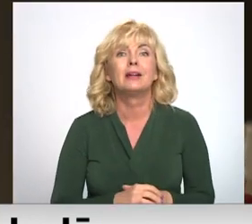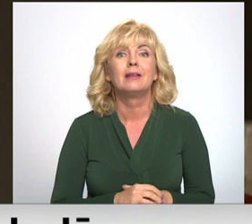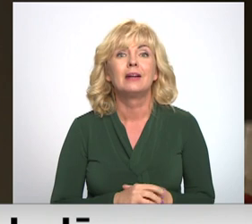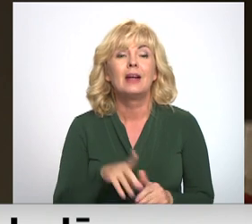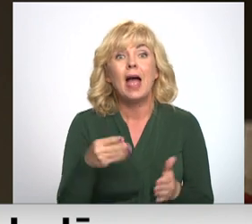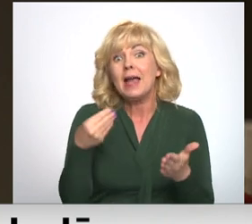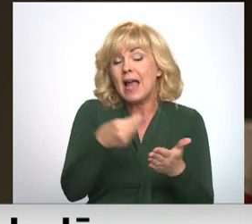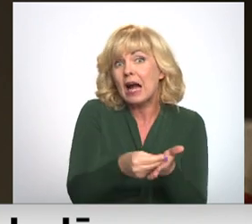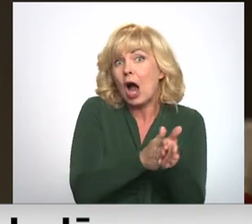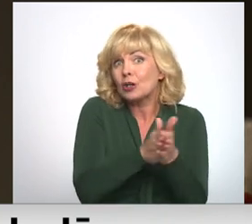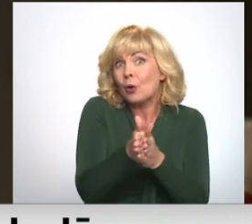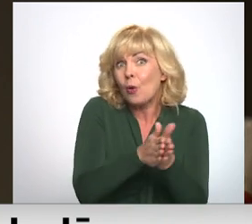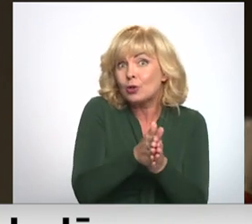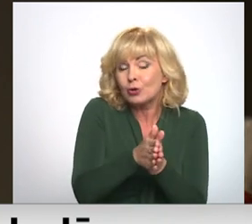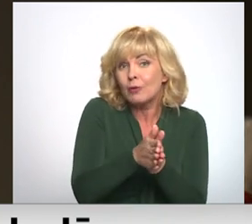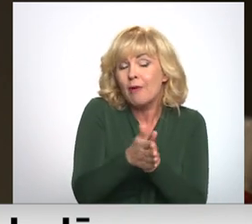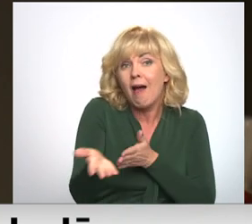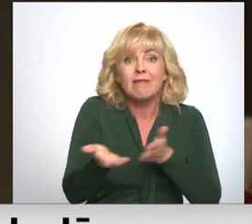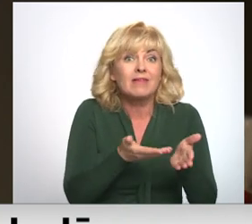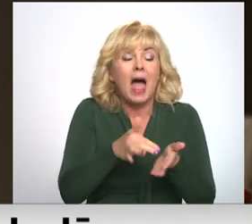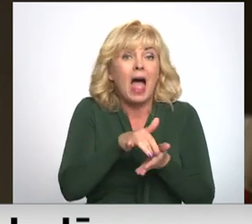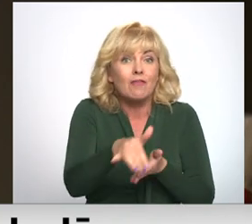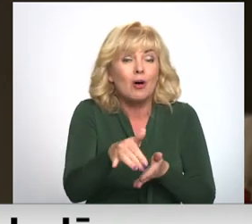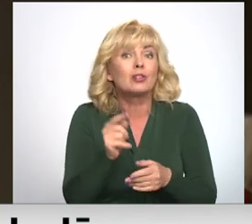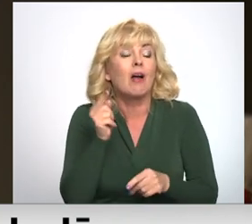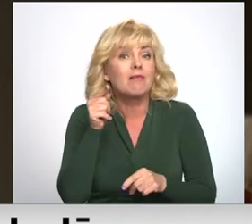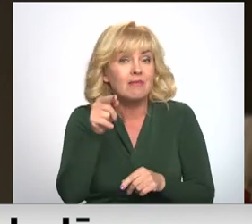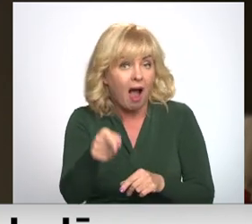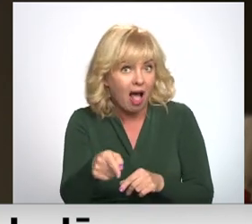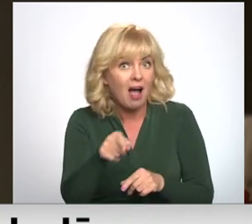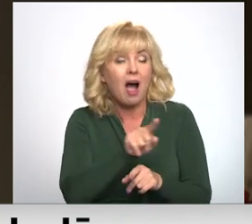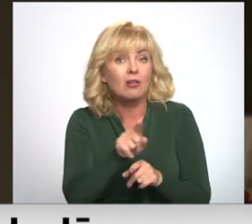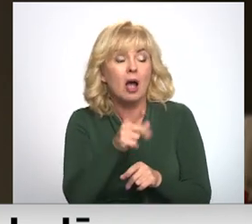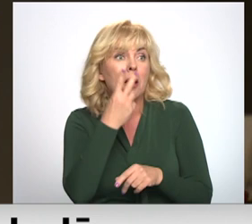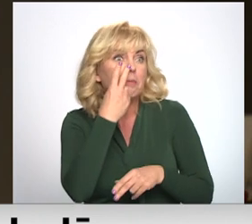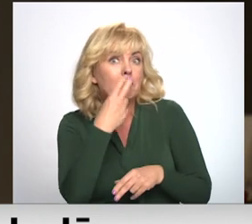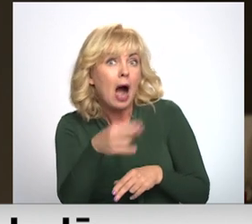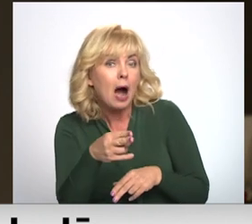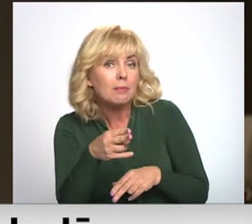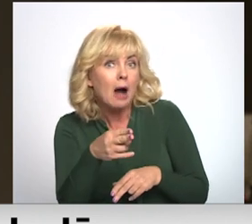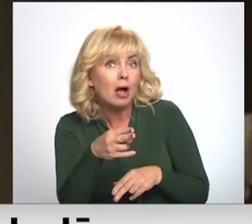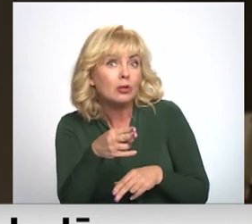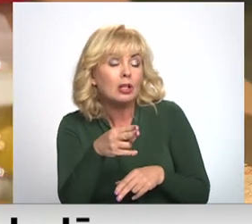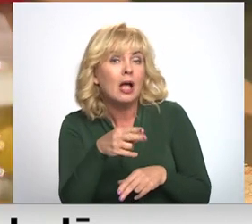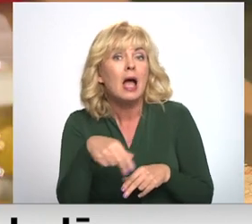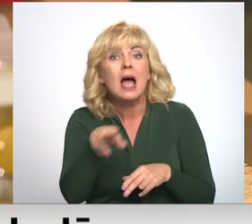Iegādājies gurķus, devos tālāk un drīz vien pamanīju arī garo dīļu saišķi.